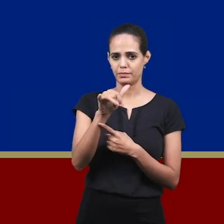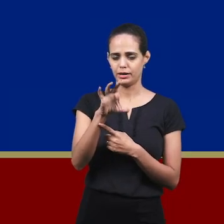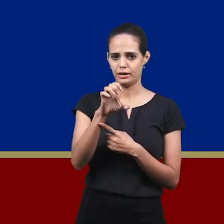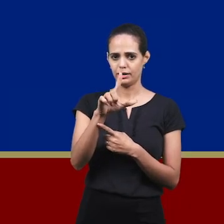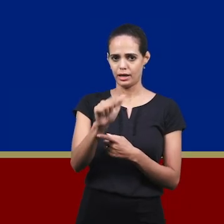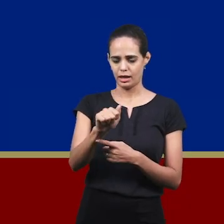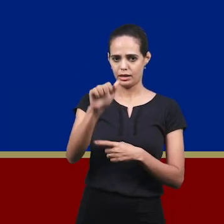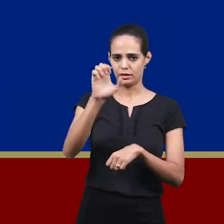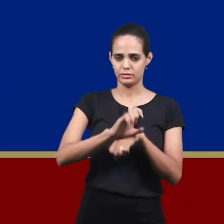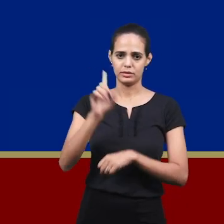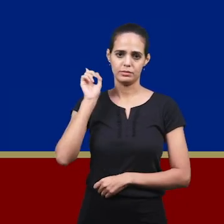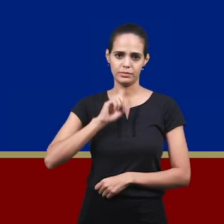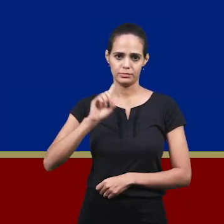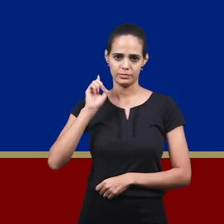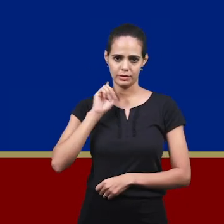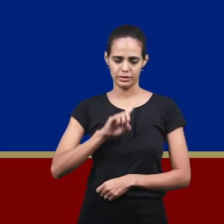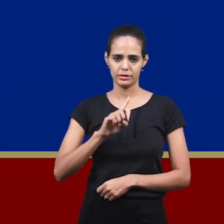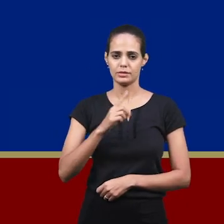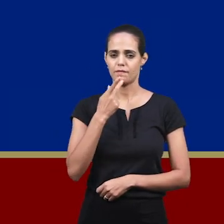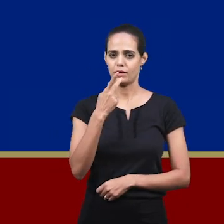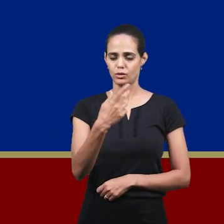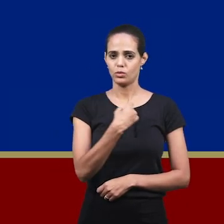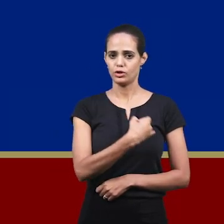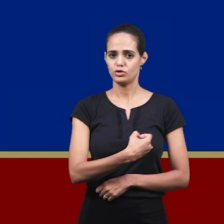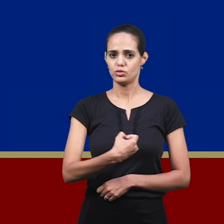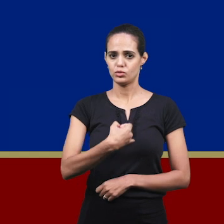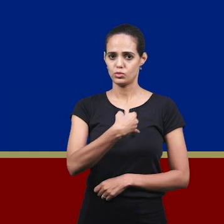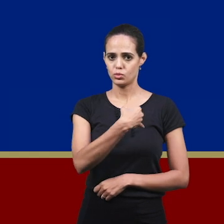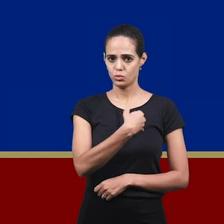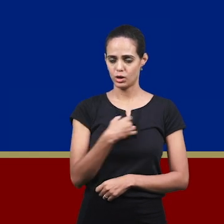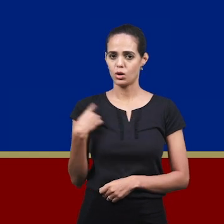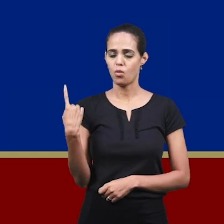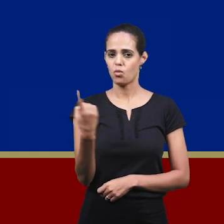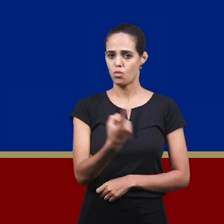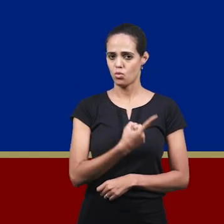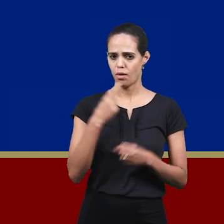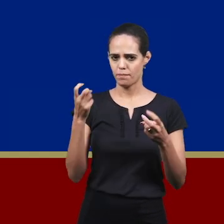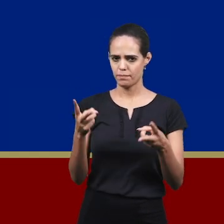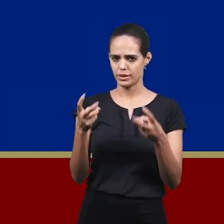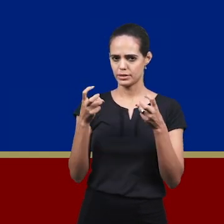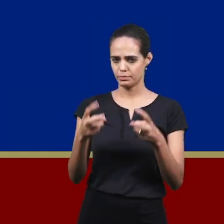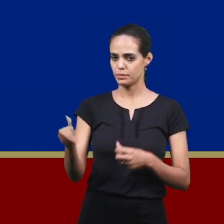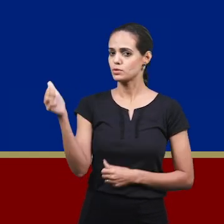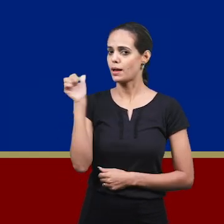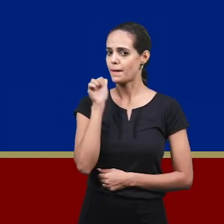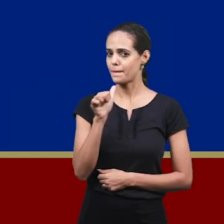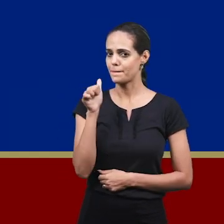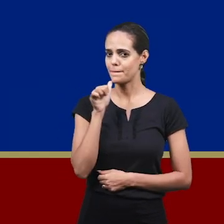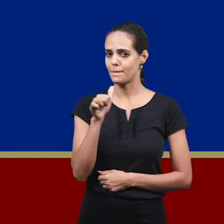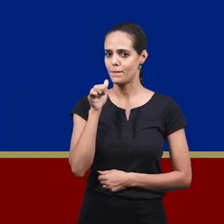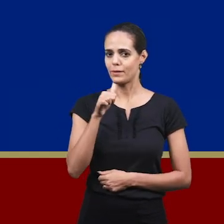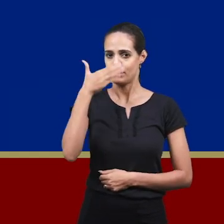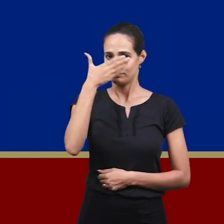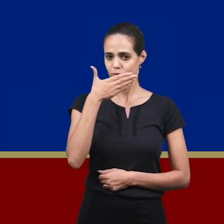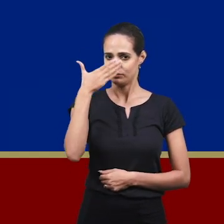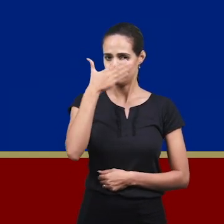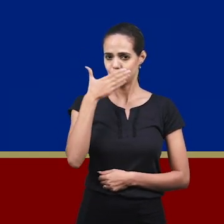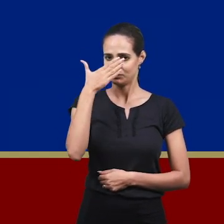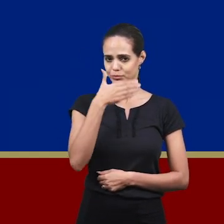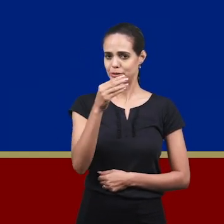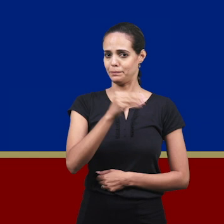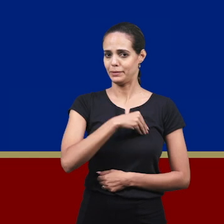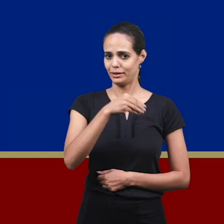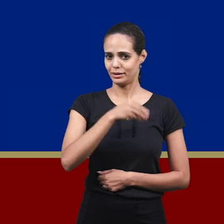Jean chapitre 8, versets 10-11, nous voyons la femme adultère qui avait péché et